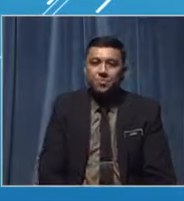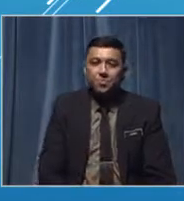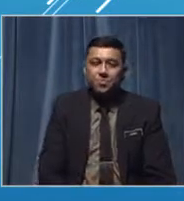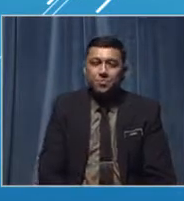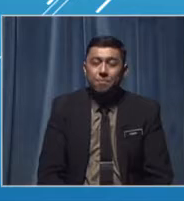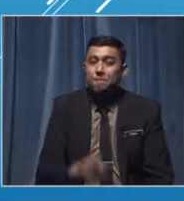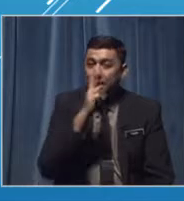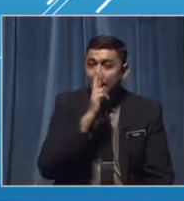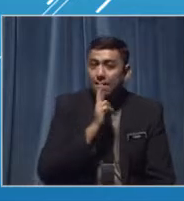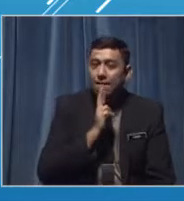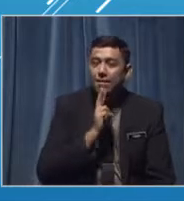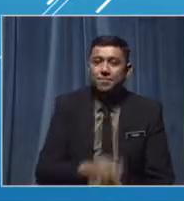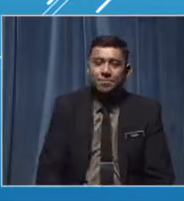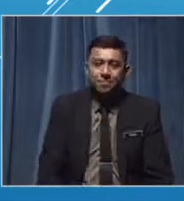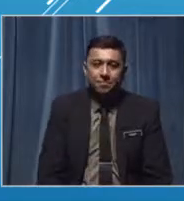merah,